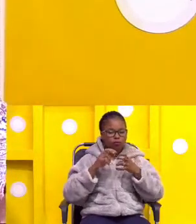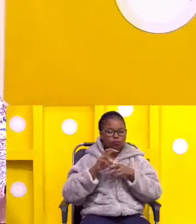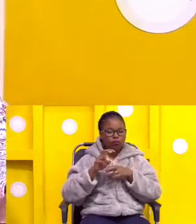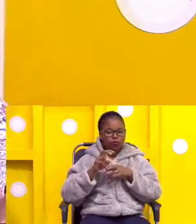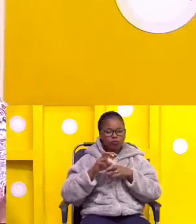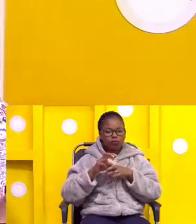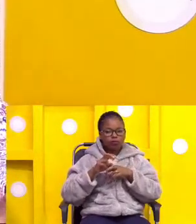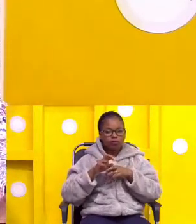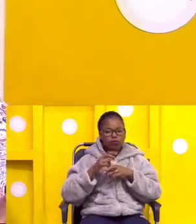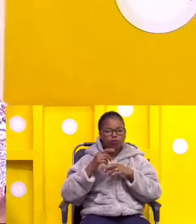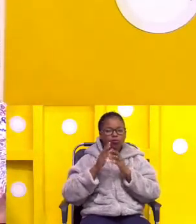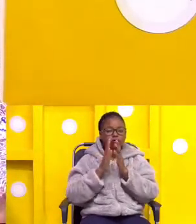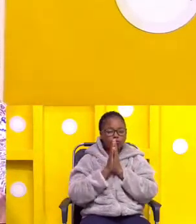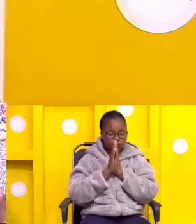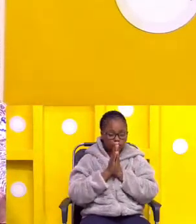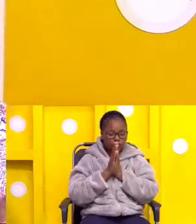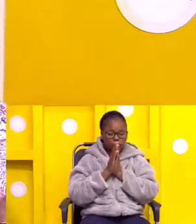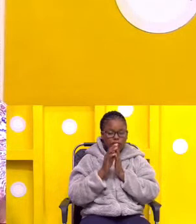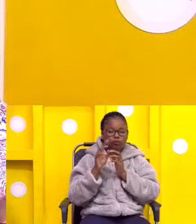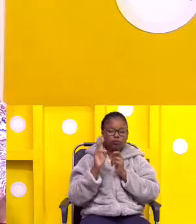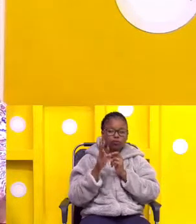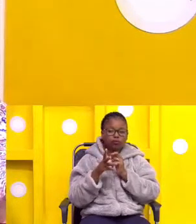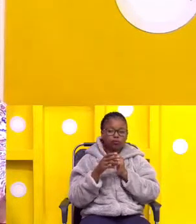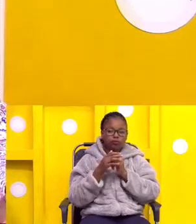Kai ne guke hoya e.